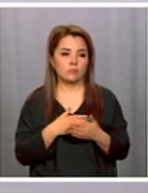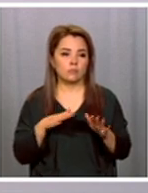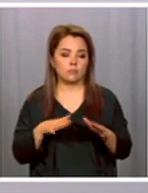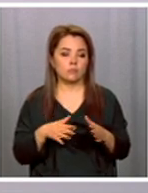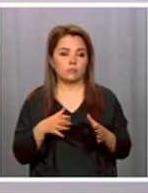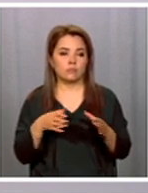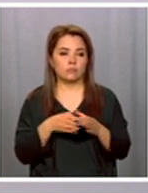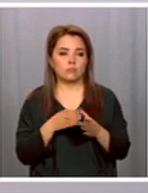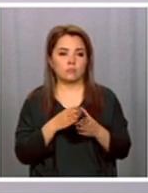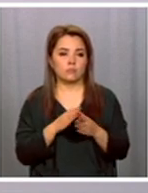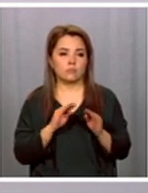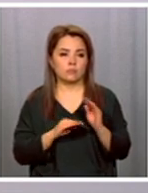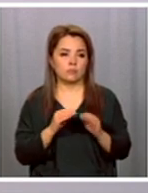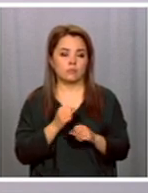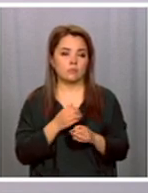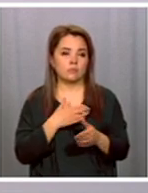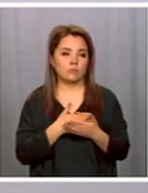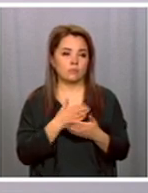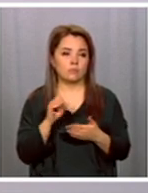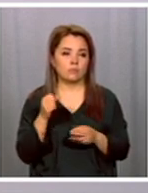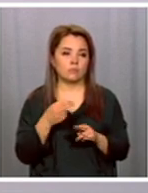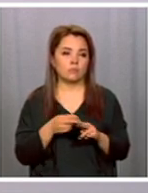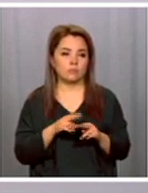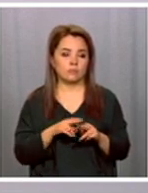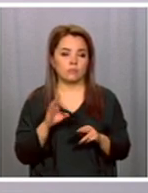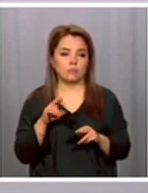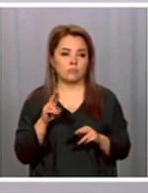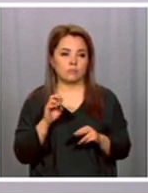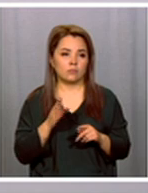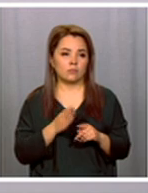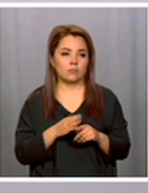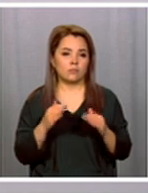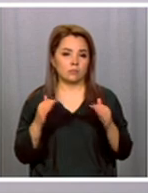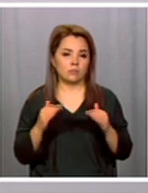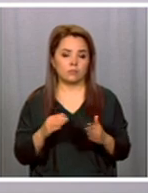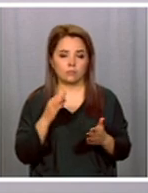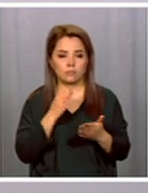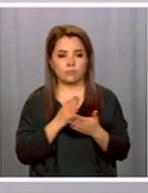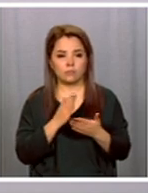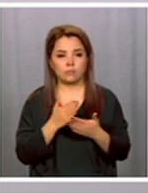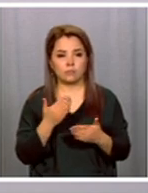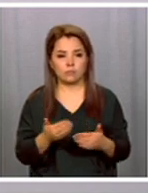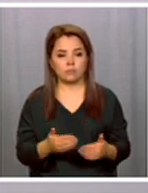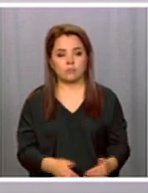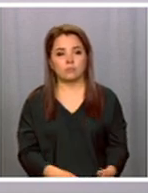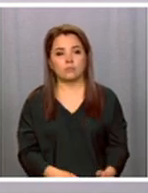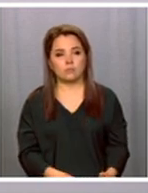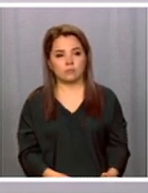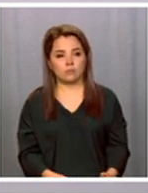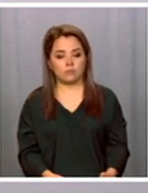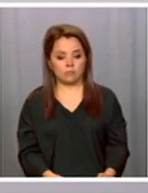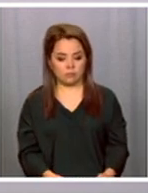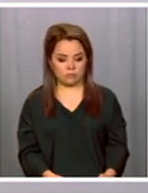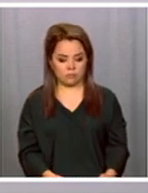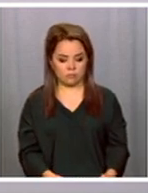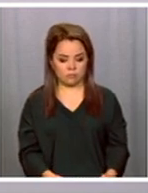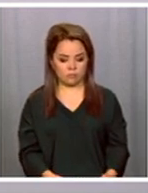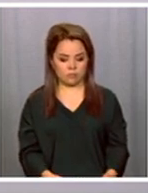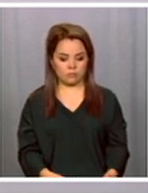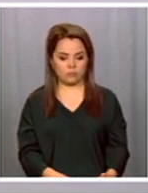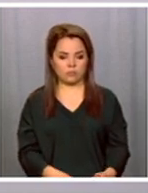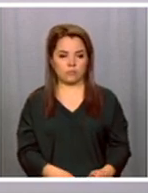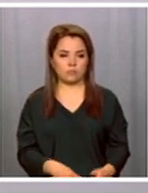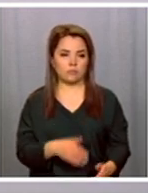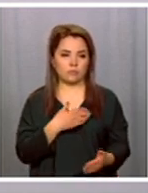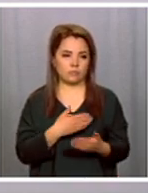Сондықтан алюминийдің белсенділігін оксидтік қабат төмендетуі мүмкін. Ал егер белсенділік қатарына қарайтын